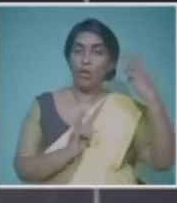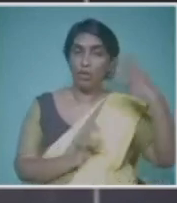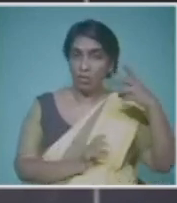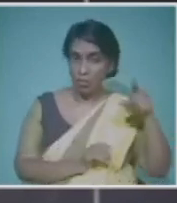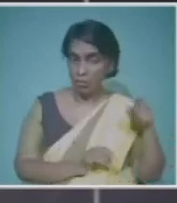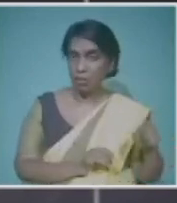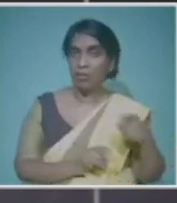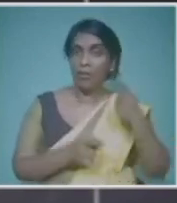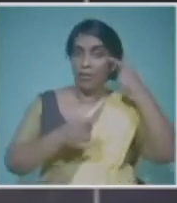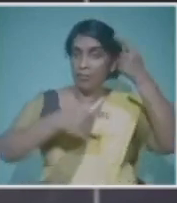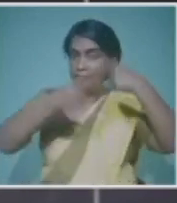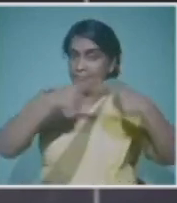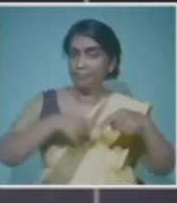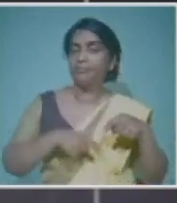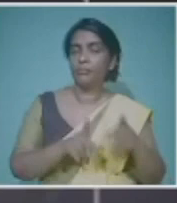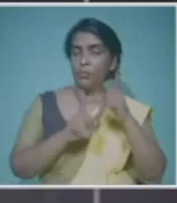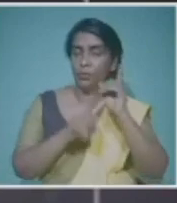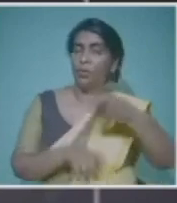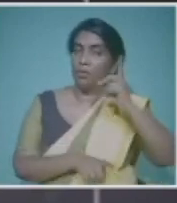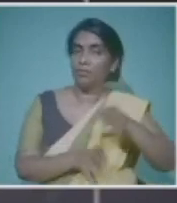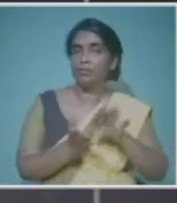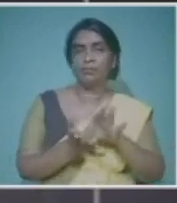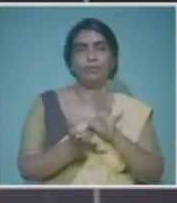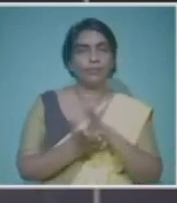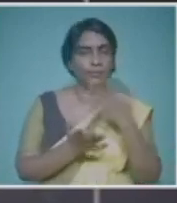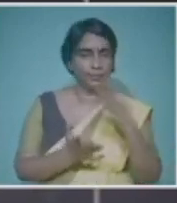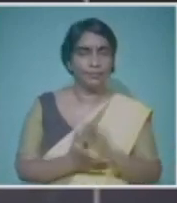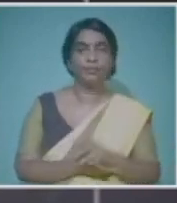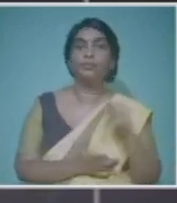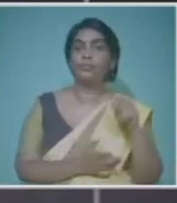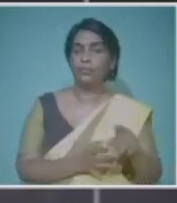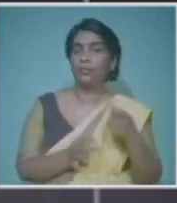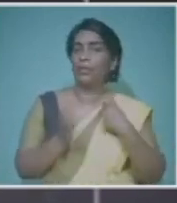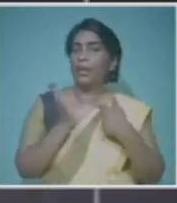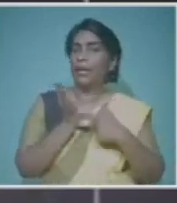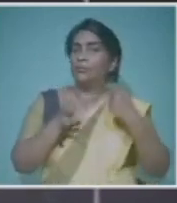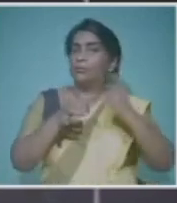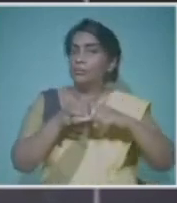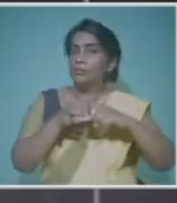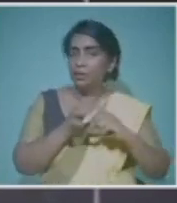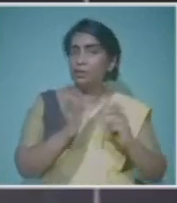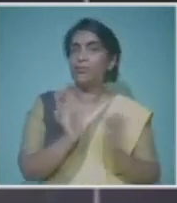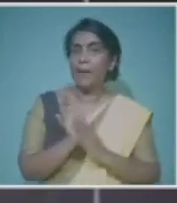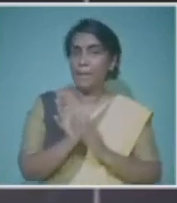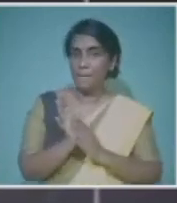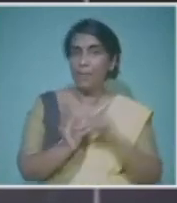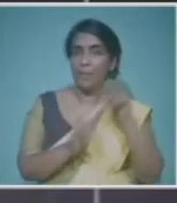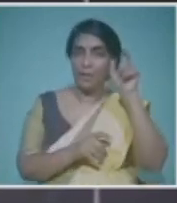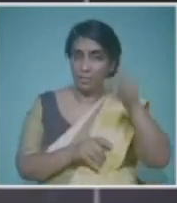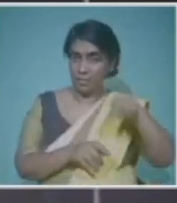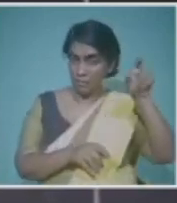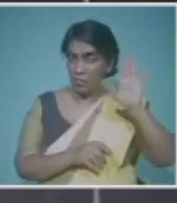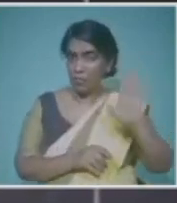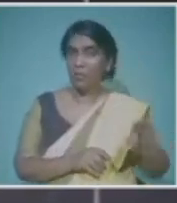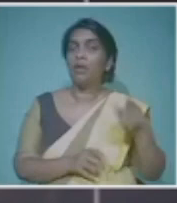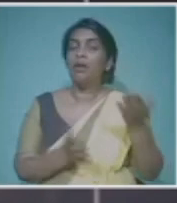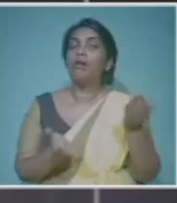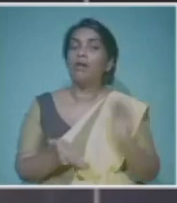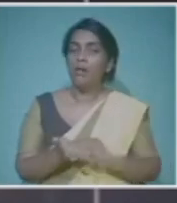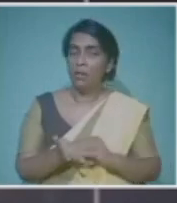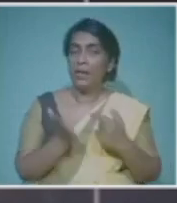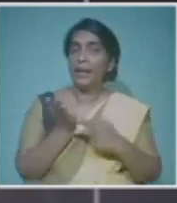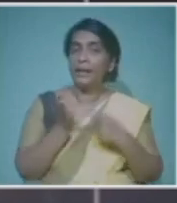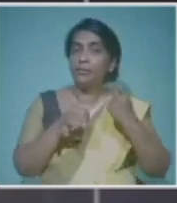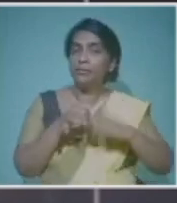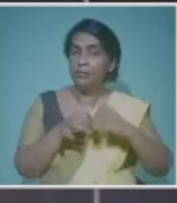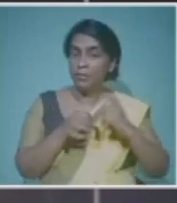පහත සඳහන් නිර්දේශ ඉදිරිපත් කරන ලදී. මෙම ප්‍රසම්පාදන කමිටුවේ සමාජික නිලධාරීන් හට නැවත